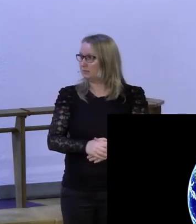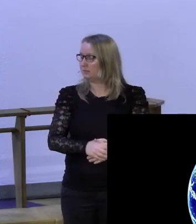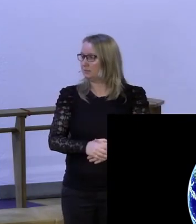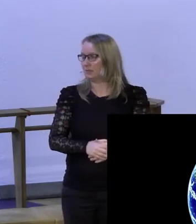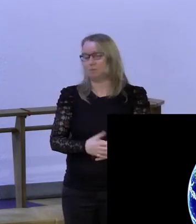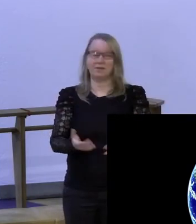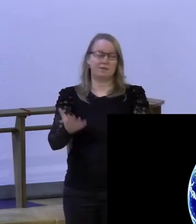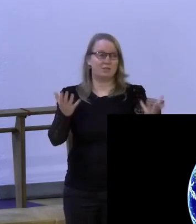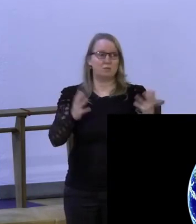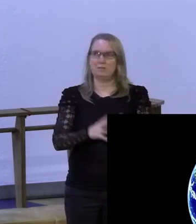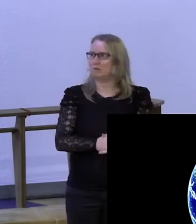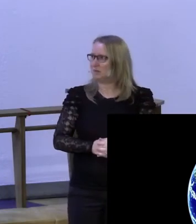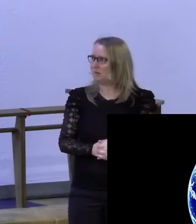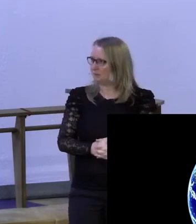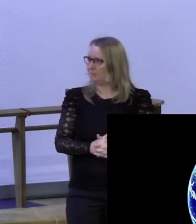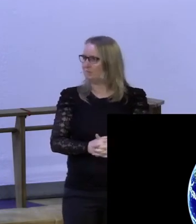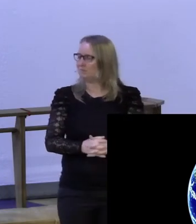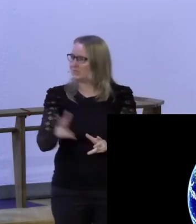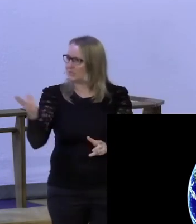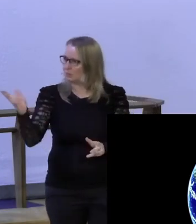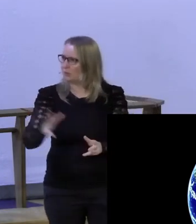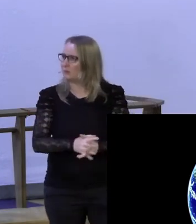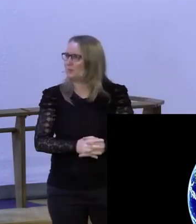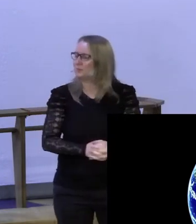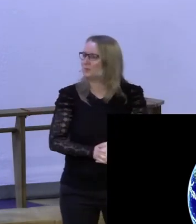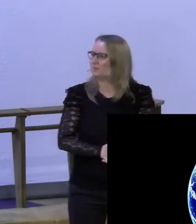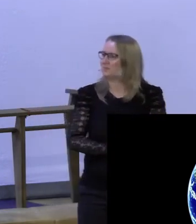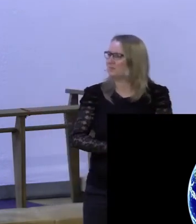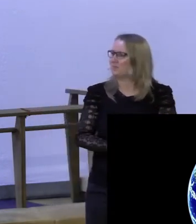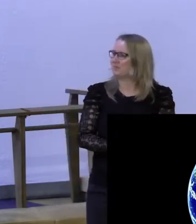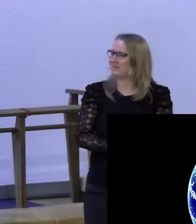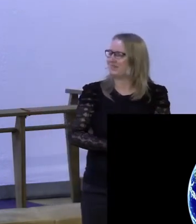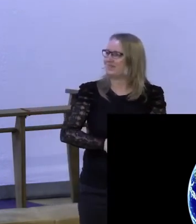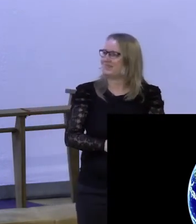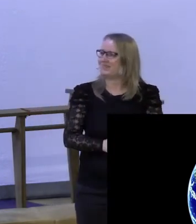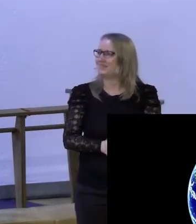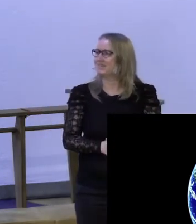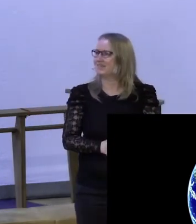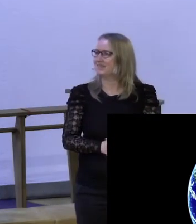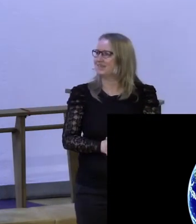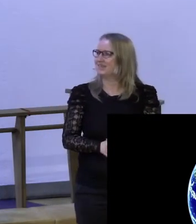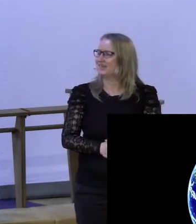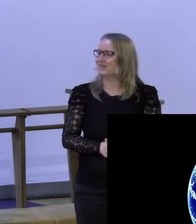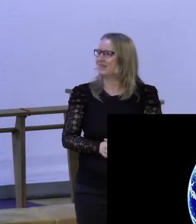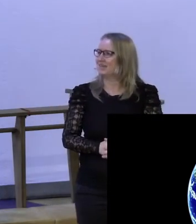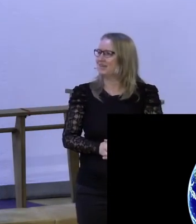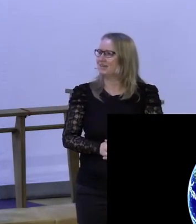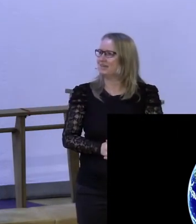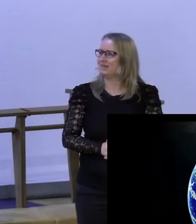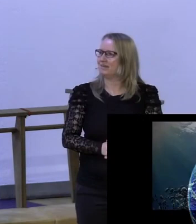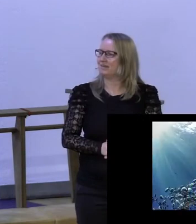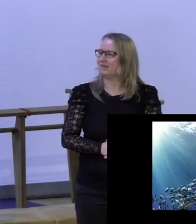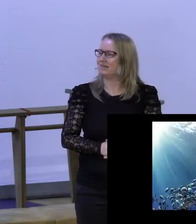spire. Eller planterne kan spire i hvert fald. Hvad tænker du på? Jamen jeg tror, jeg vil fortsætte